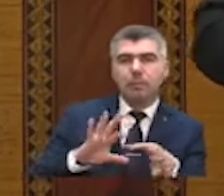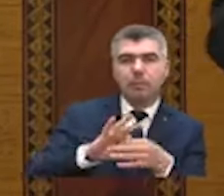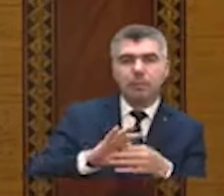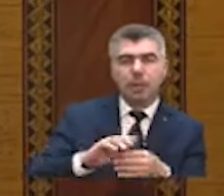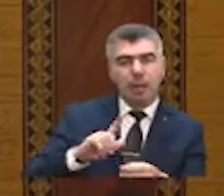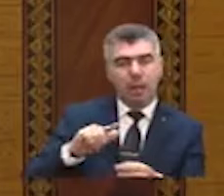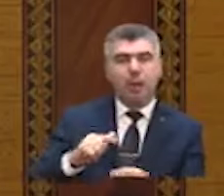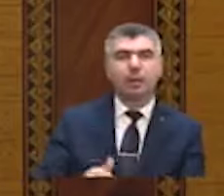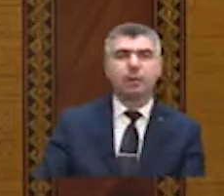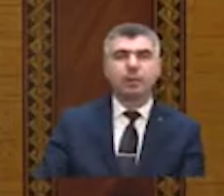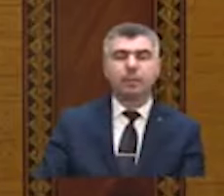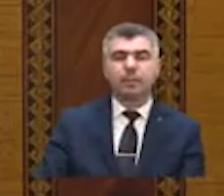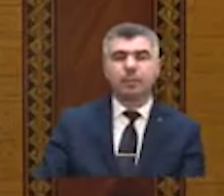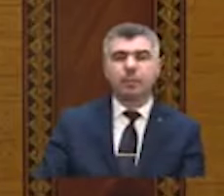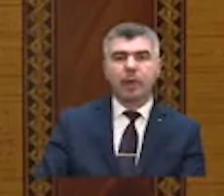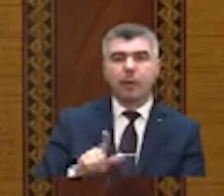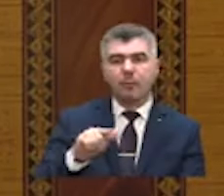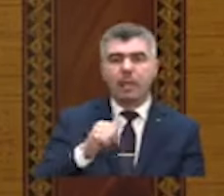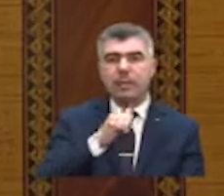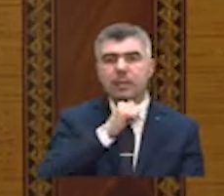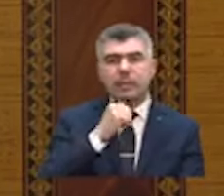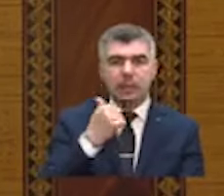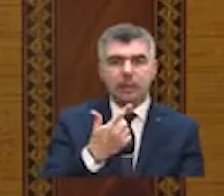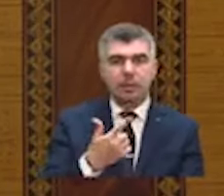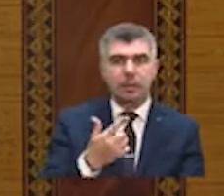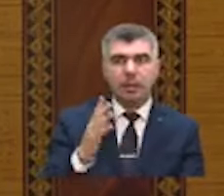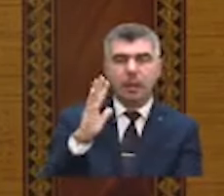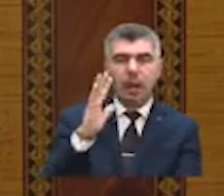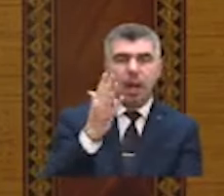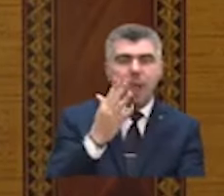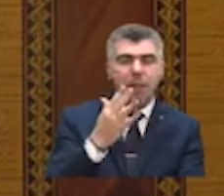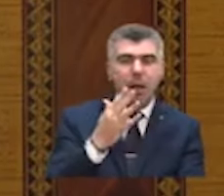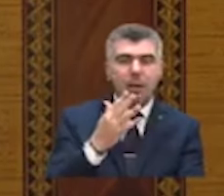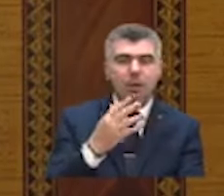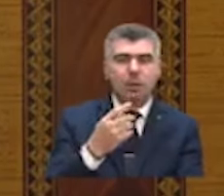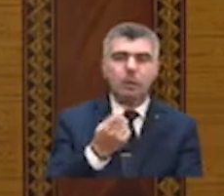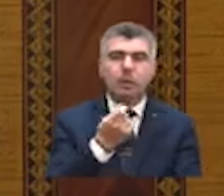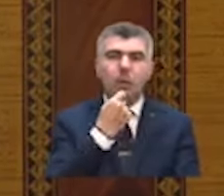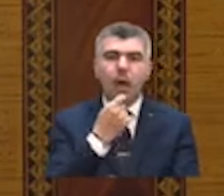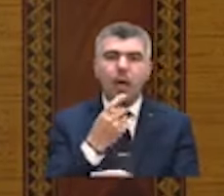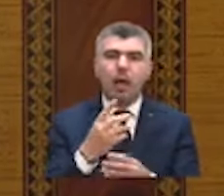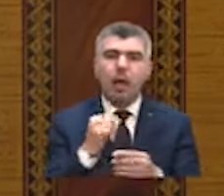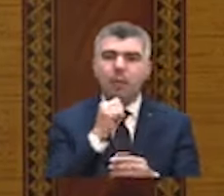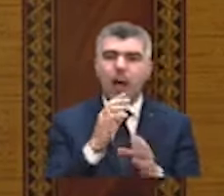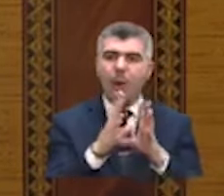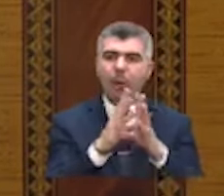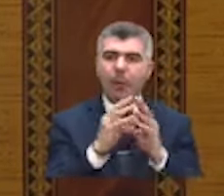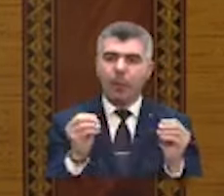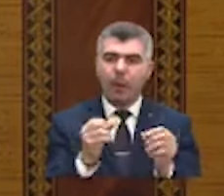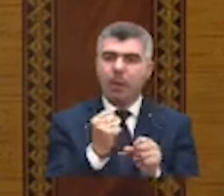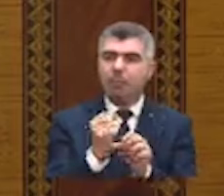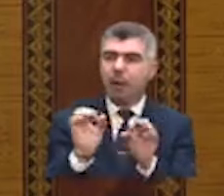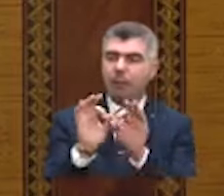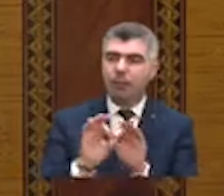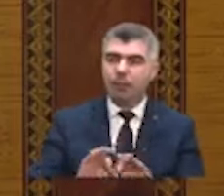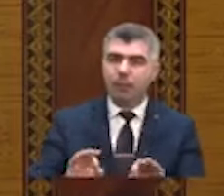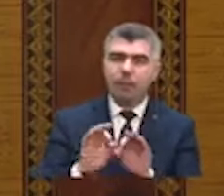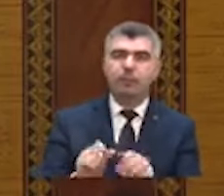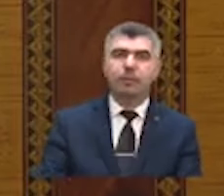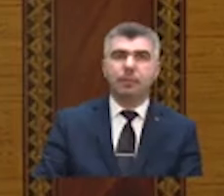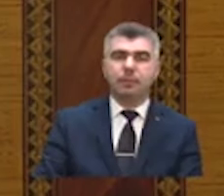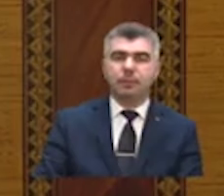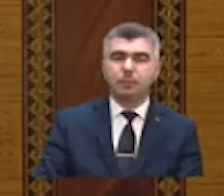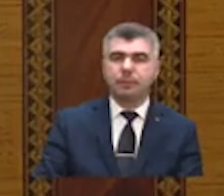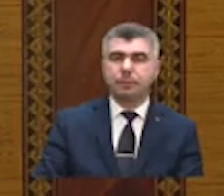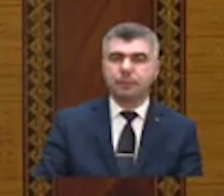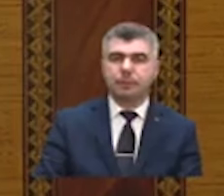اللي كان عندهم الزيت ديال الاران وموجود بكثره لانه كين المما كينشي ما بقوش كيخدمو زيد عليه